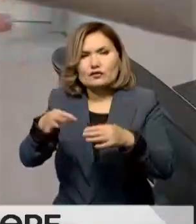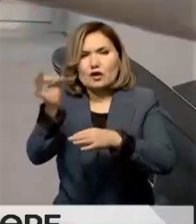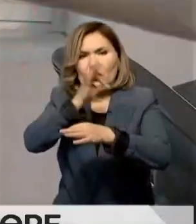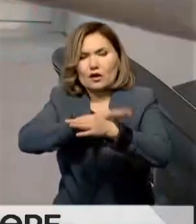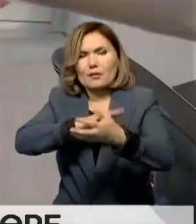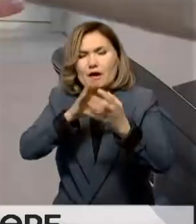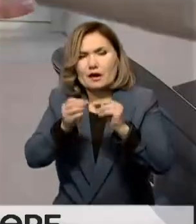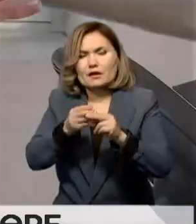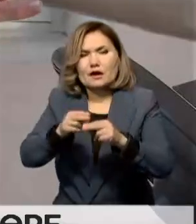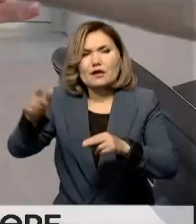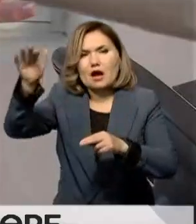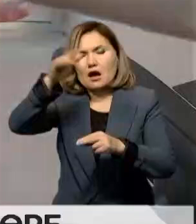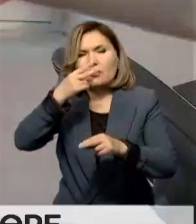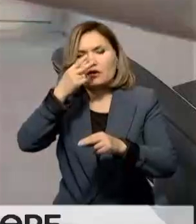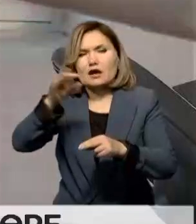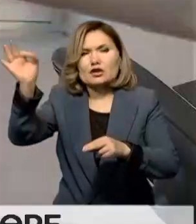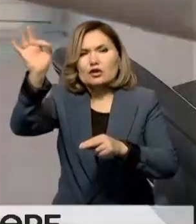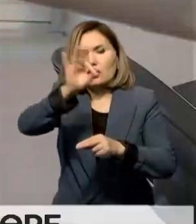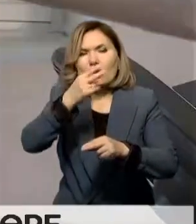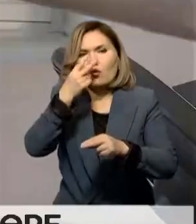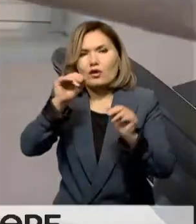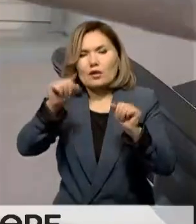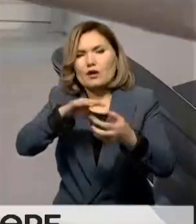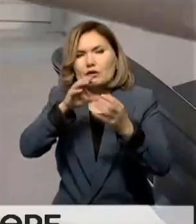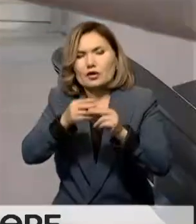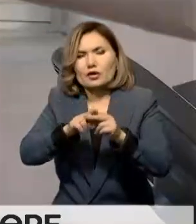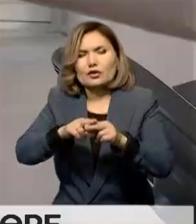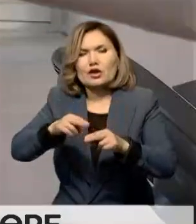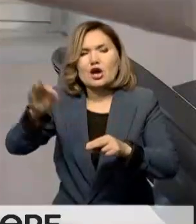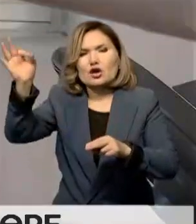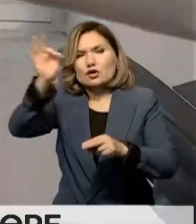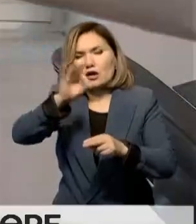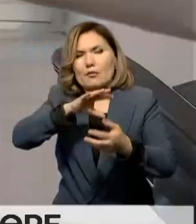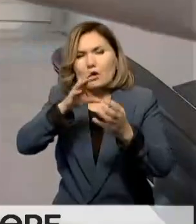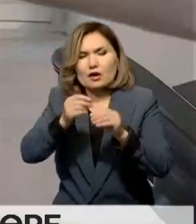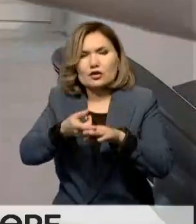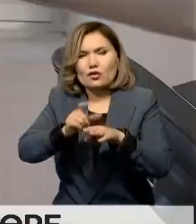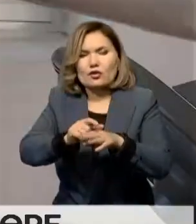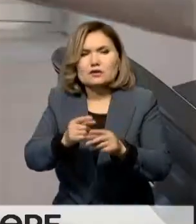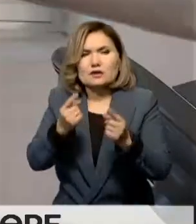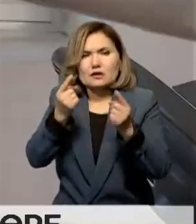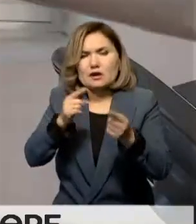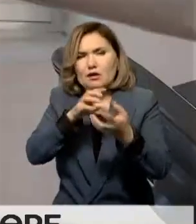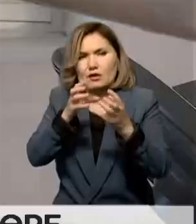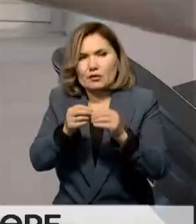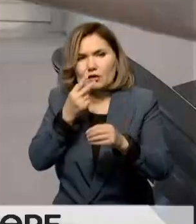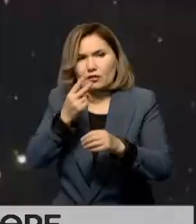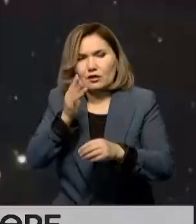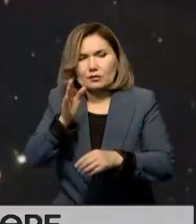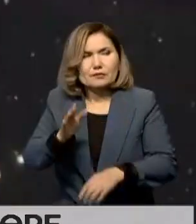кезде аспан ашық болса, жарқыраған сызықты байқауға болады. Ол жұлдыздың құйрығы, атластың өзі бірнеше күннен кейін